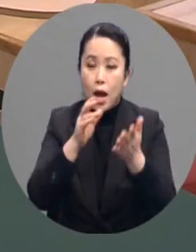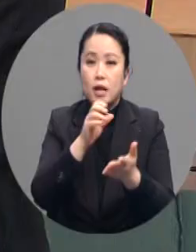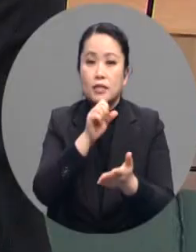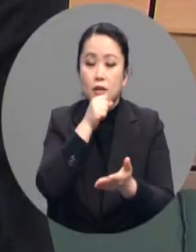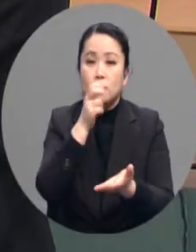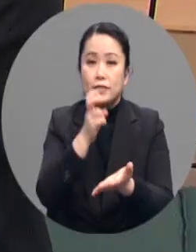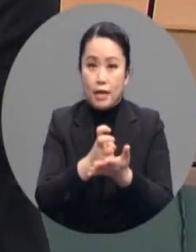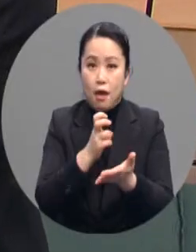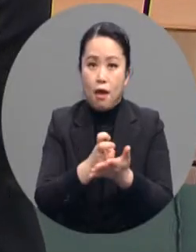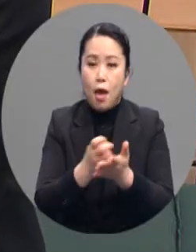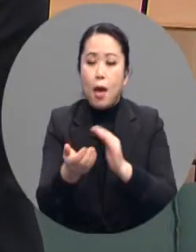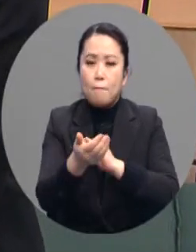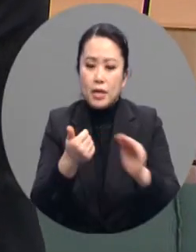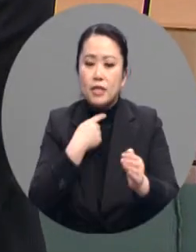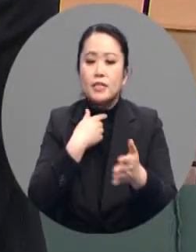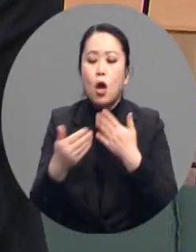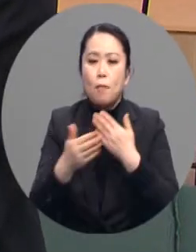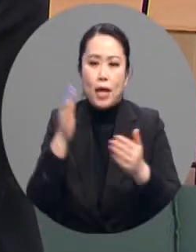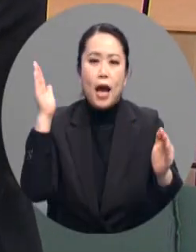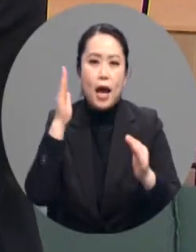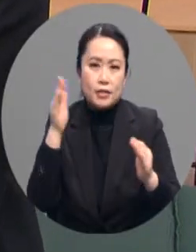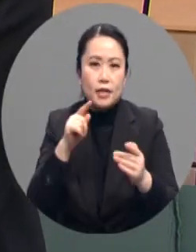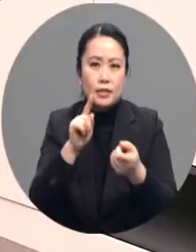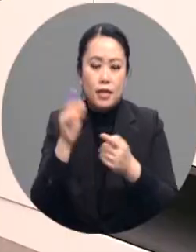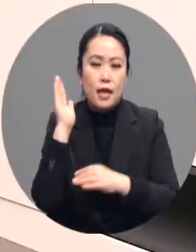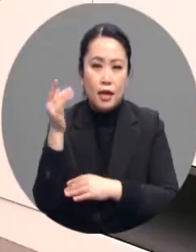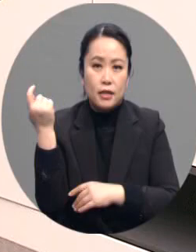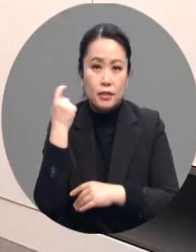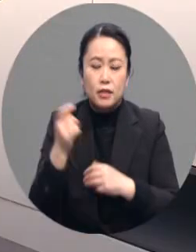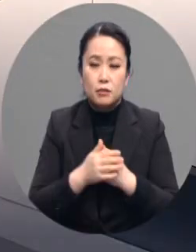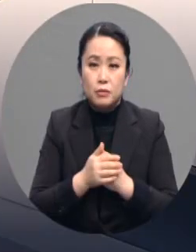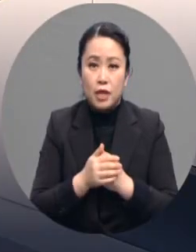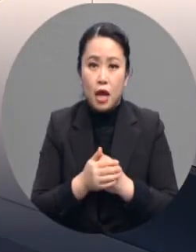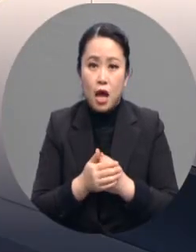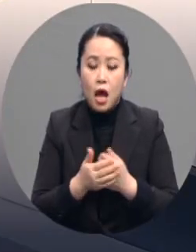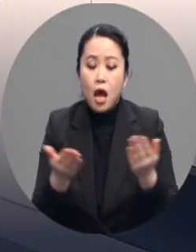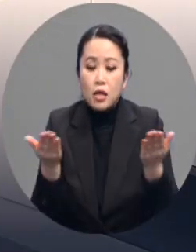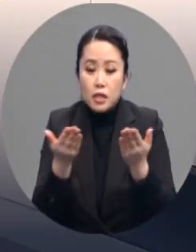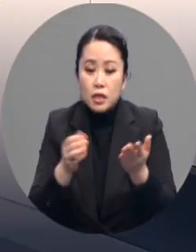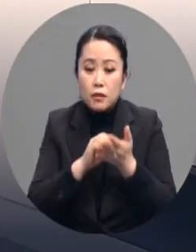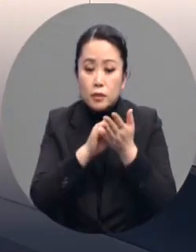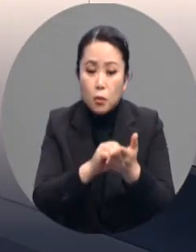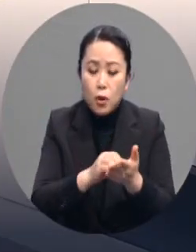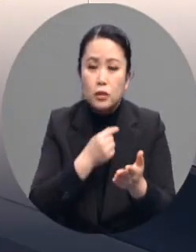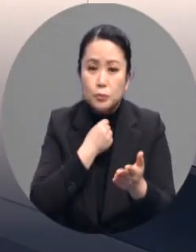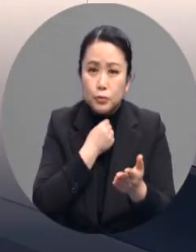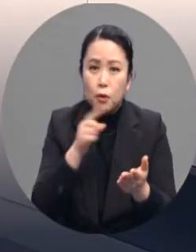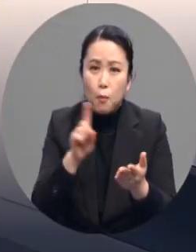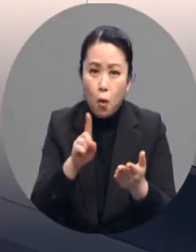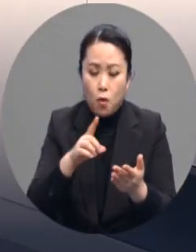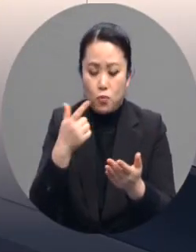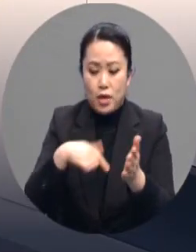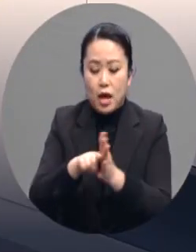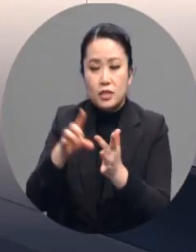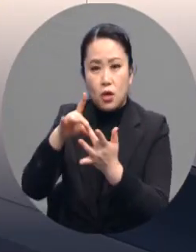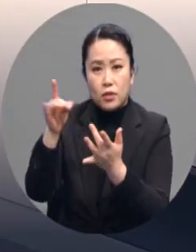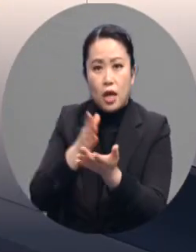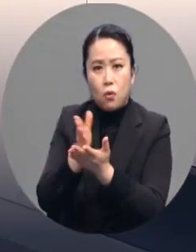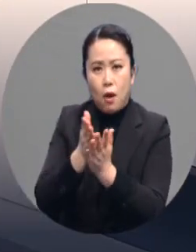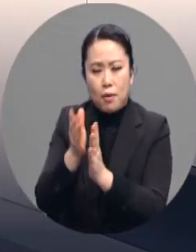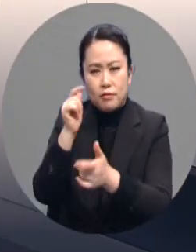겪은 학생들의 이야기를 들어볼까요? 진로 선택 과목이 다양해진 건 맞지만 자신의 진로가 확실하지 않다면